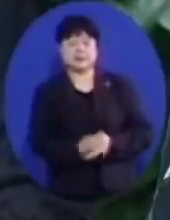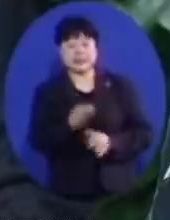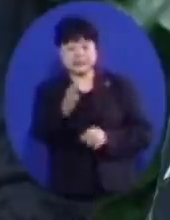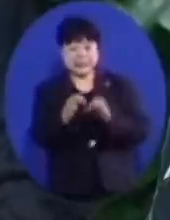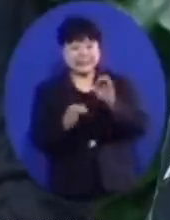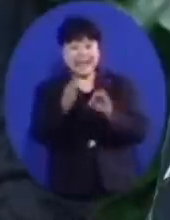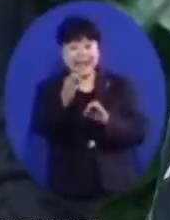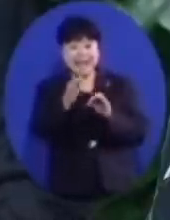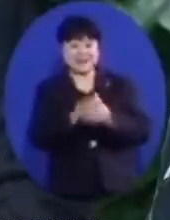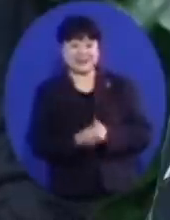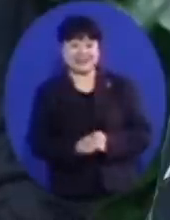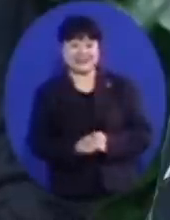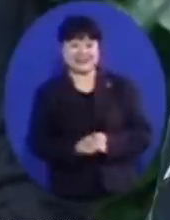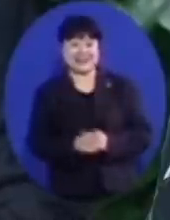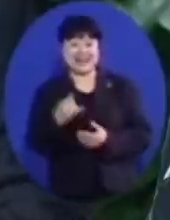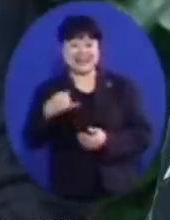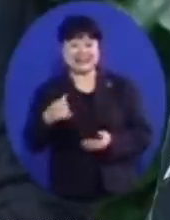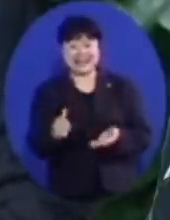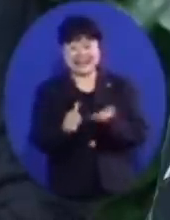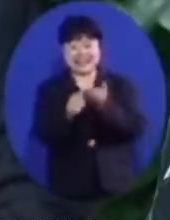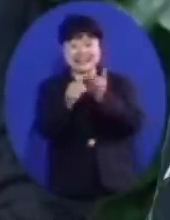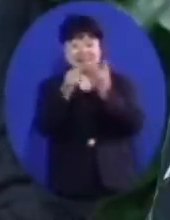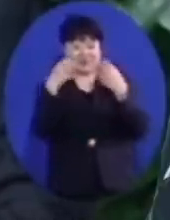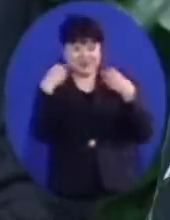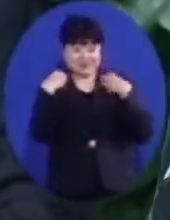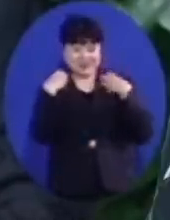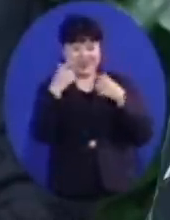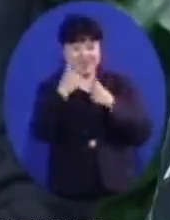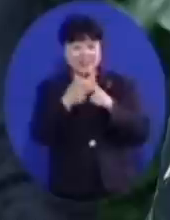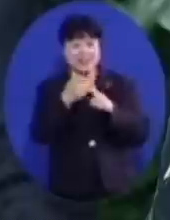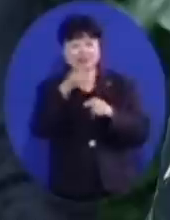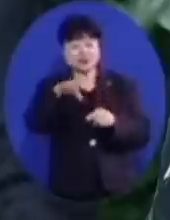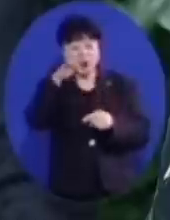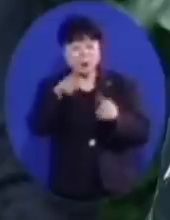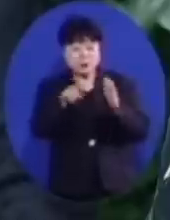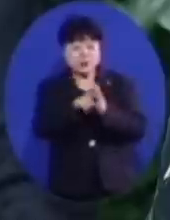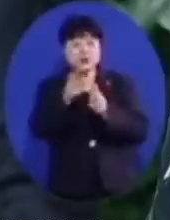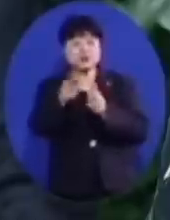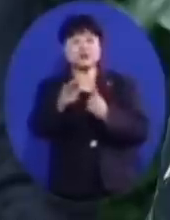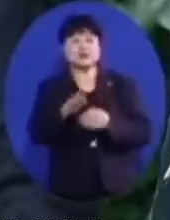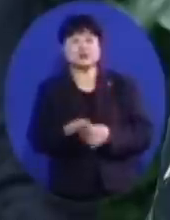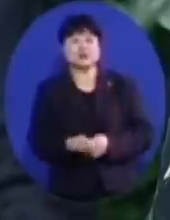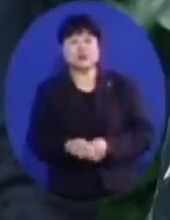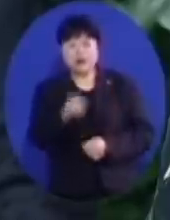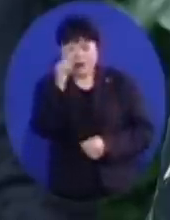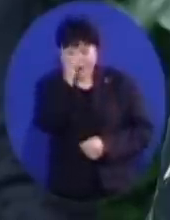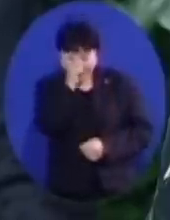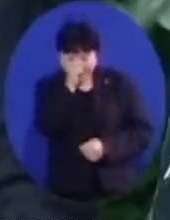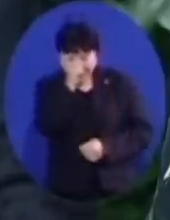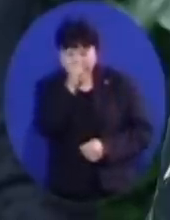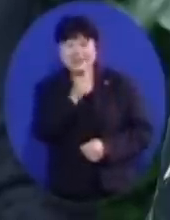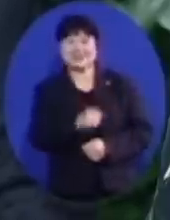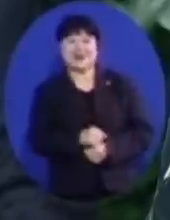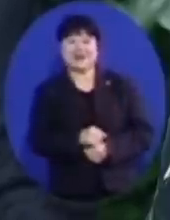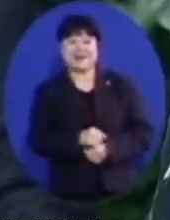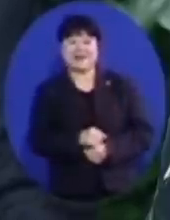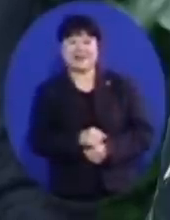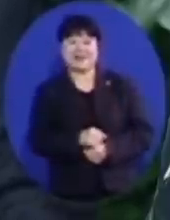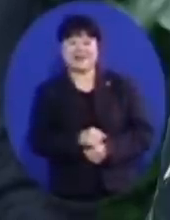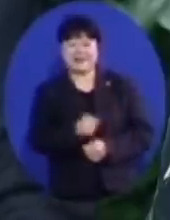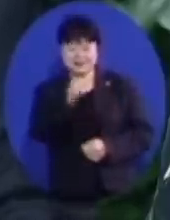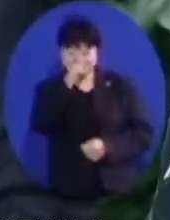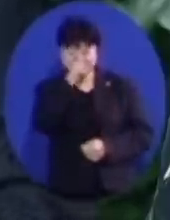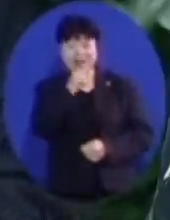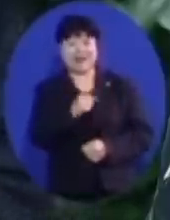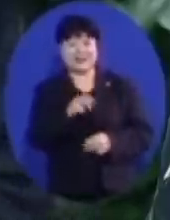장사를 하면서 따로 아들을 길렀는데 예수를 처음 믿고 난 다음에 얼마나 좋아하는지 제가 지금도